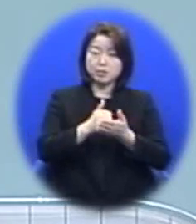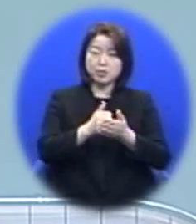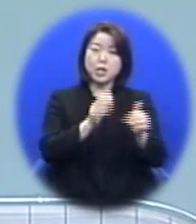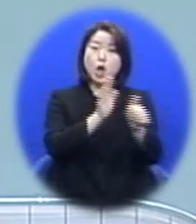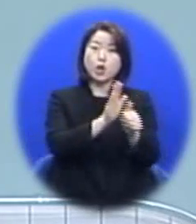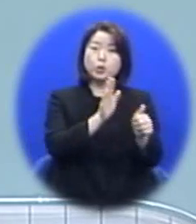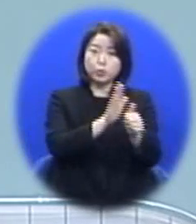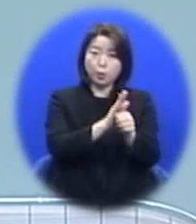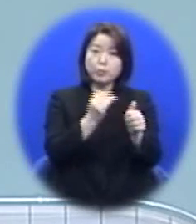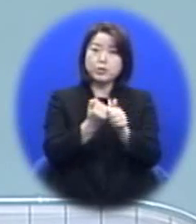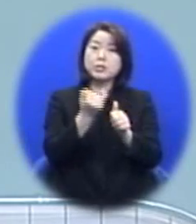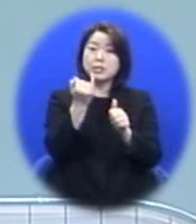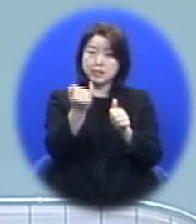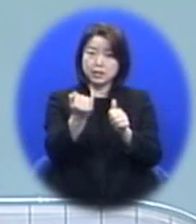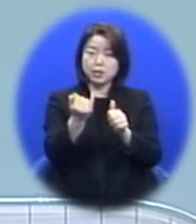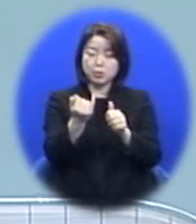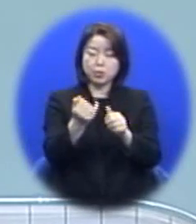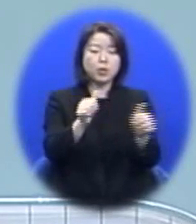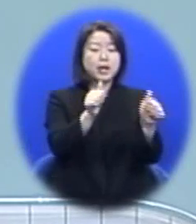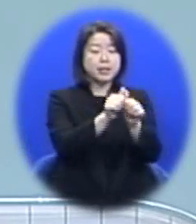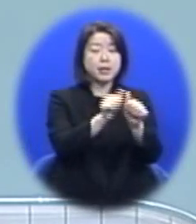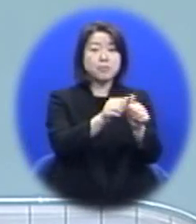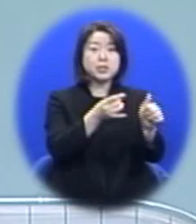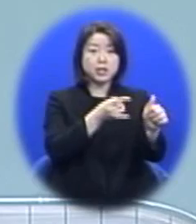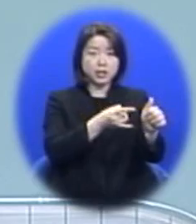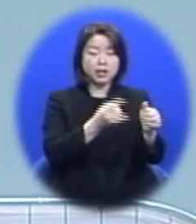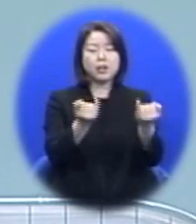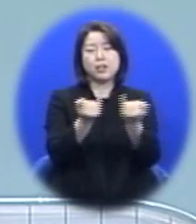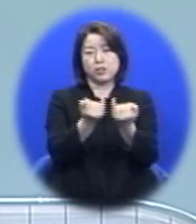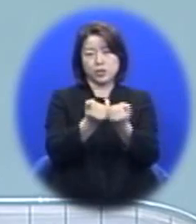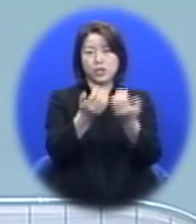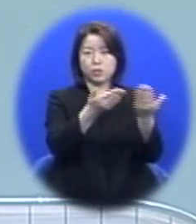배필로 남자에게 여자를 주신 것입니다.